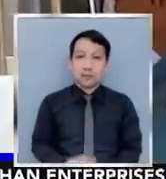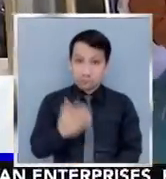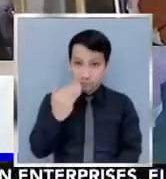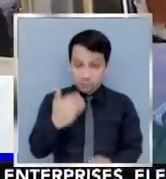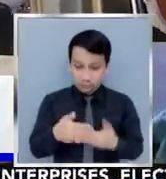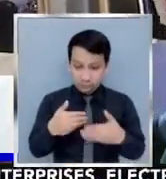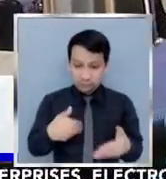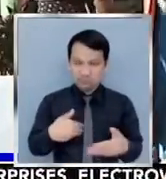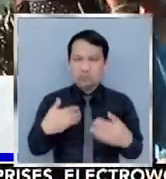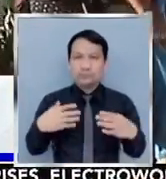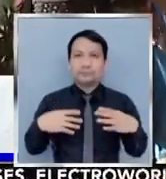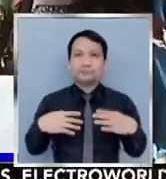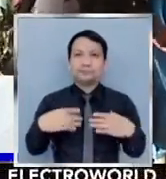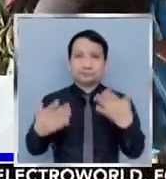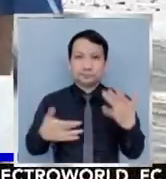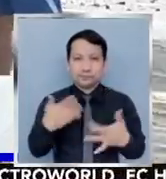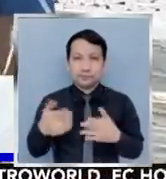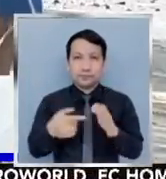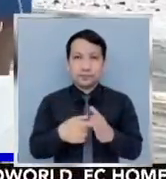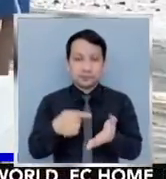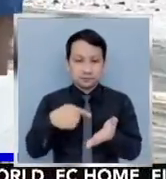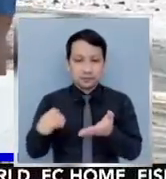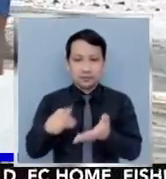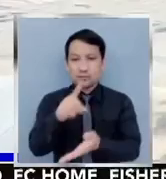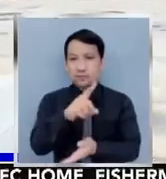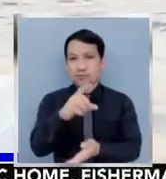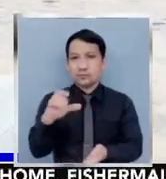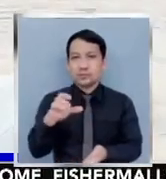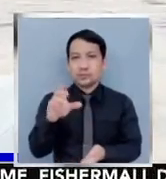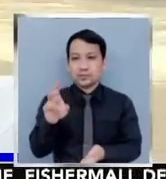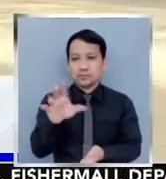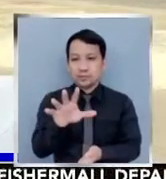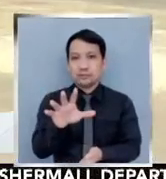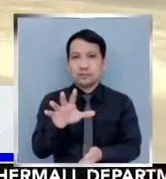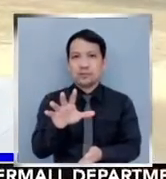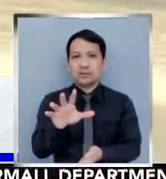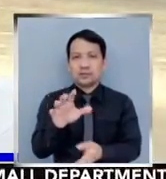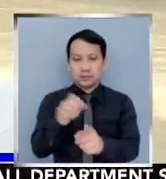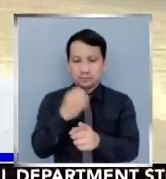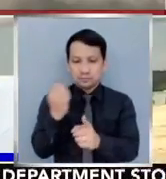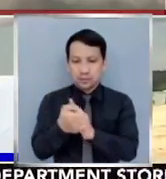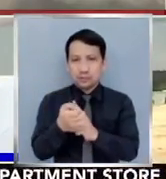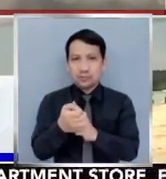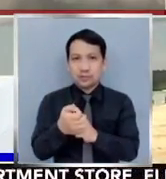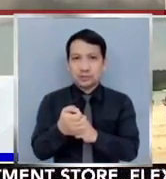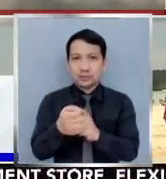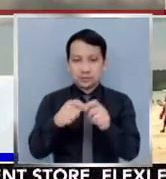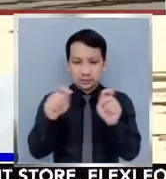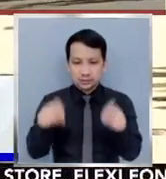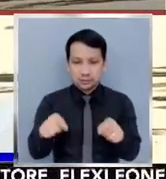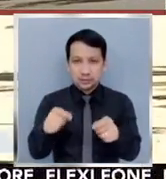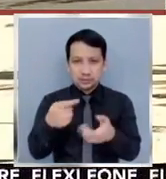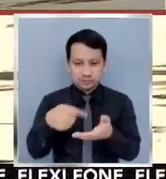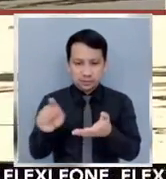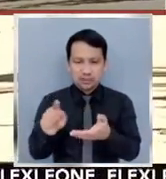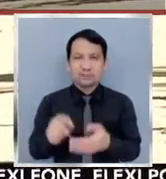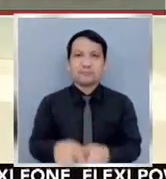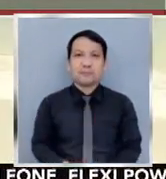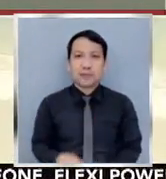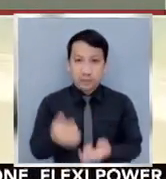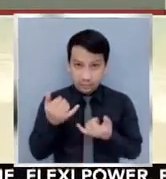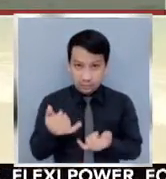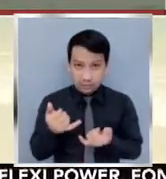isla, kailangan magbayad ng 175 pesos na environmental at terminal fee. At simula ngayong araw,